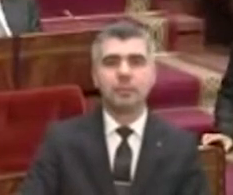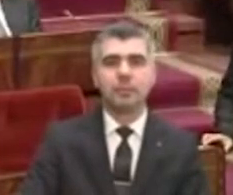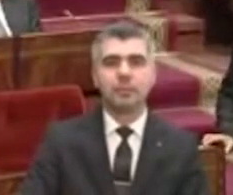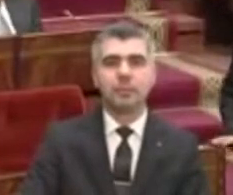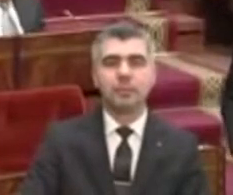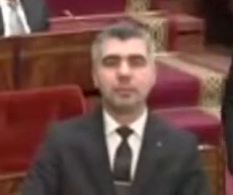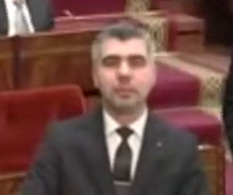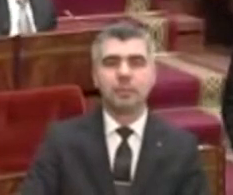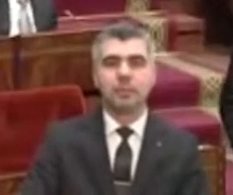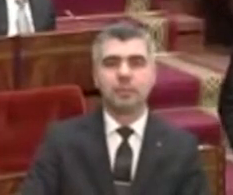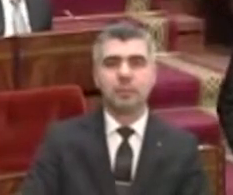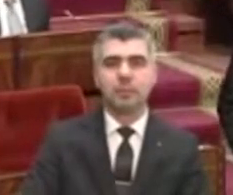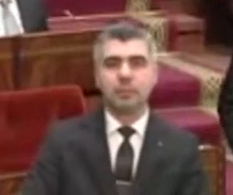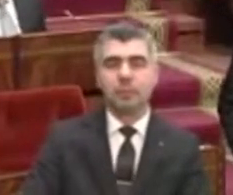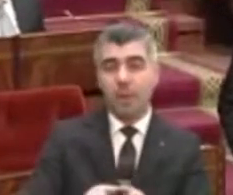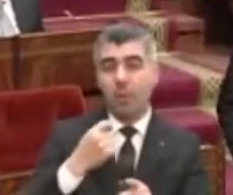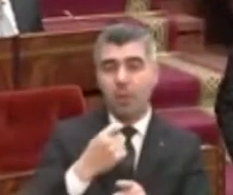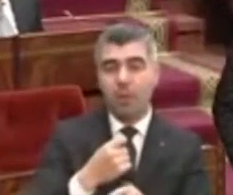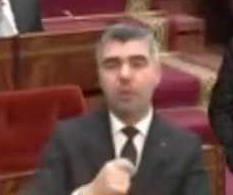لا دقيقة، هي خمسة دقائق، هي غادي